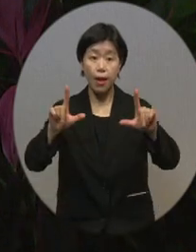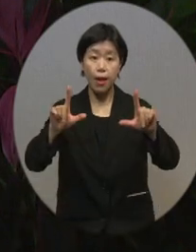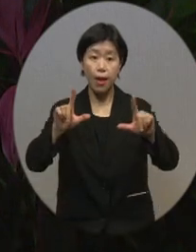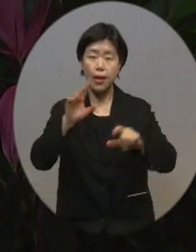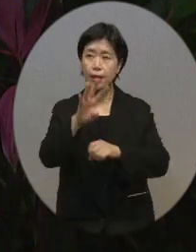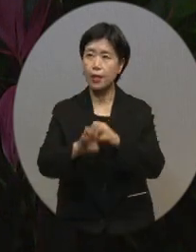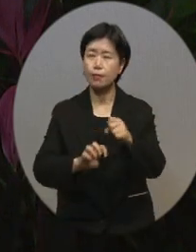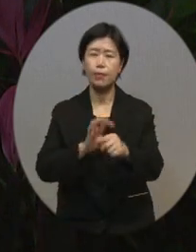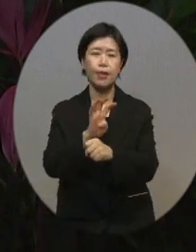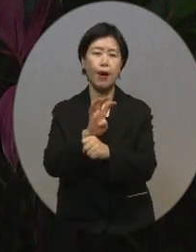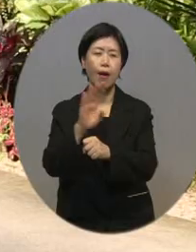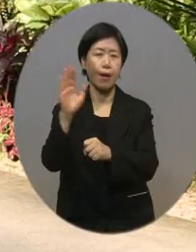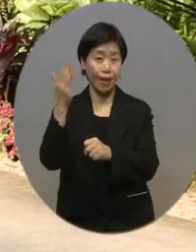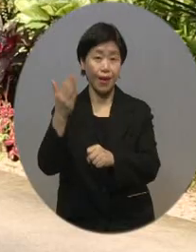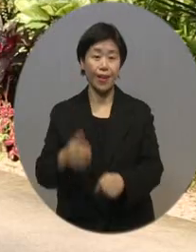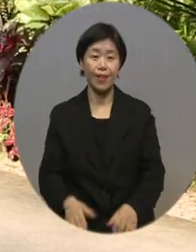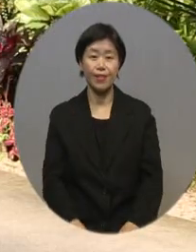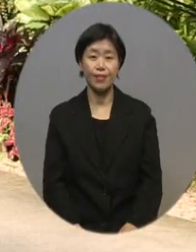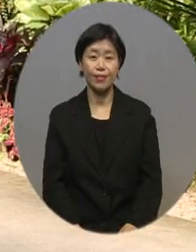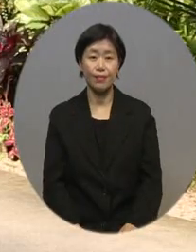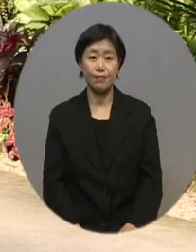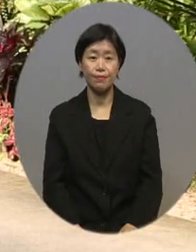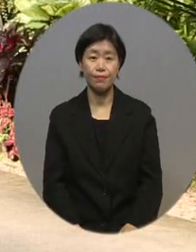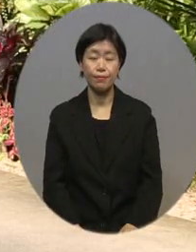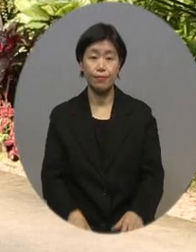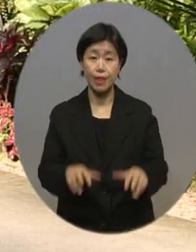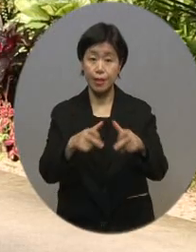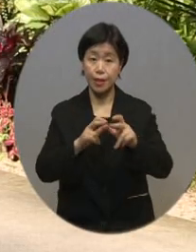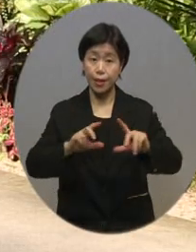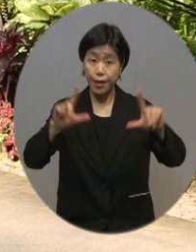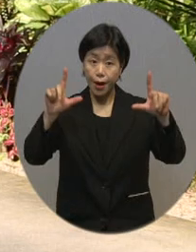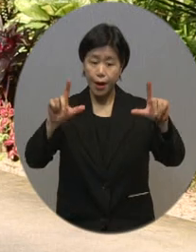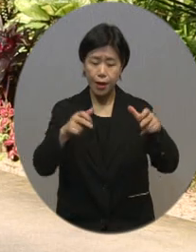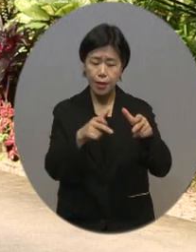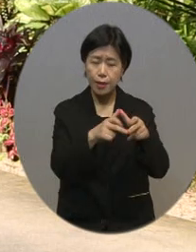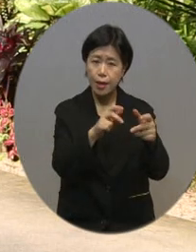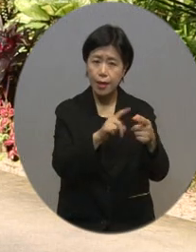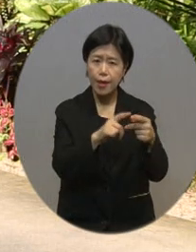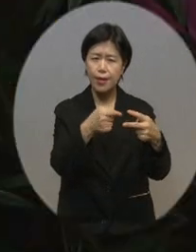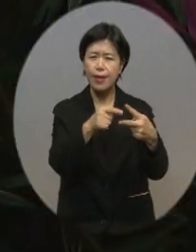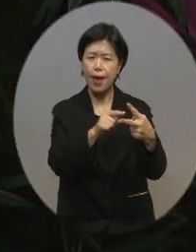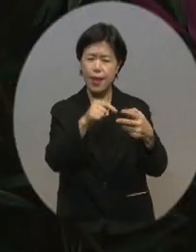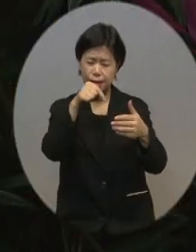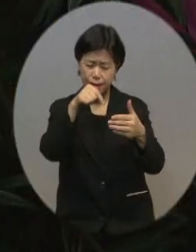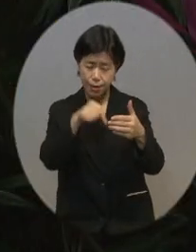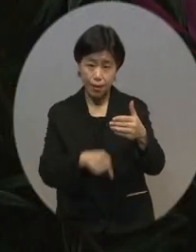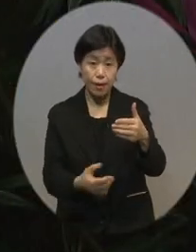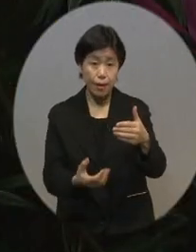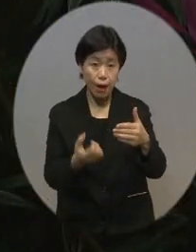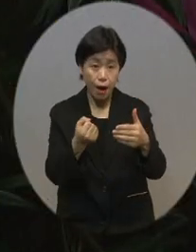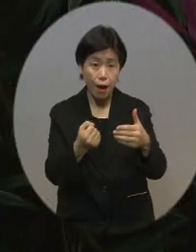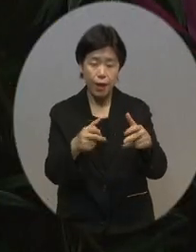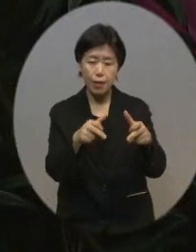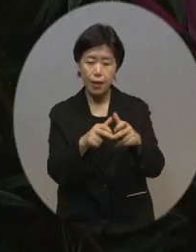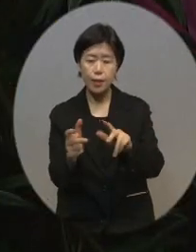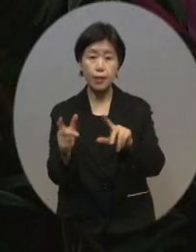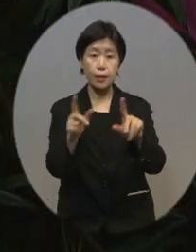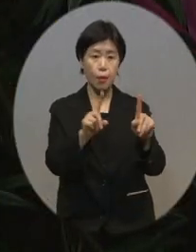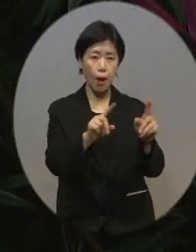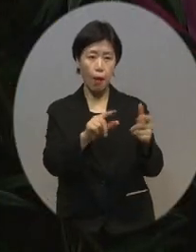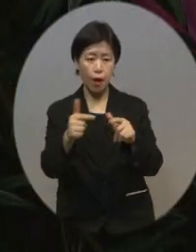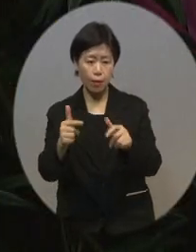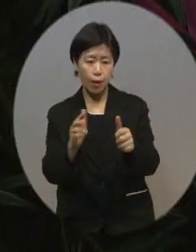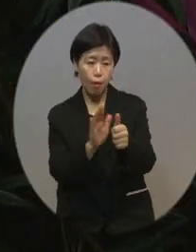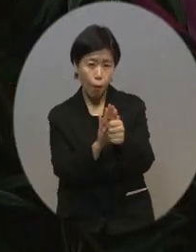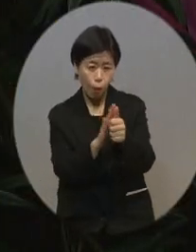44주년을 맞이했는데요. 이 장애인의 날은 장애인에 대한 이해를 깊게 하고 장애인의 재활 의욕을 높이기